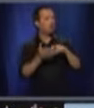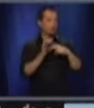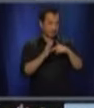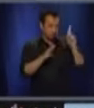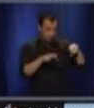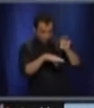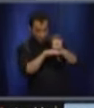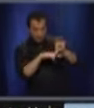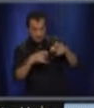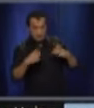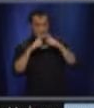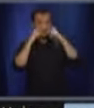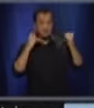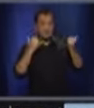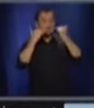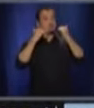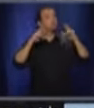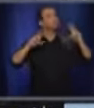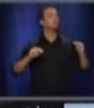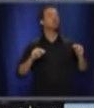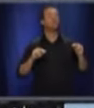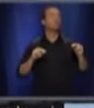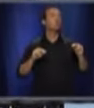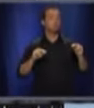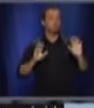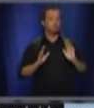actuellement. Prochain média. Merci.